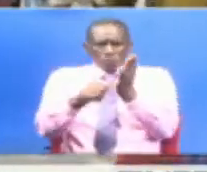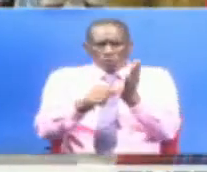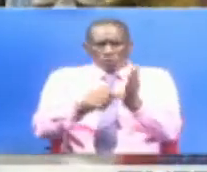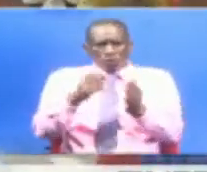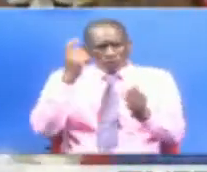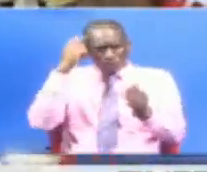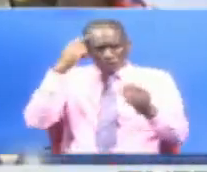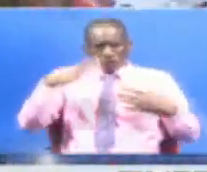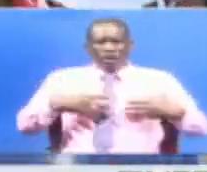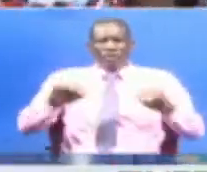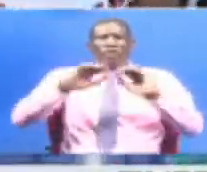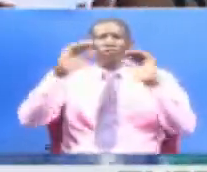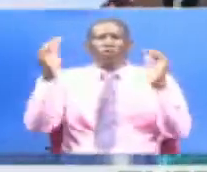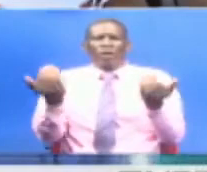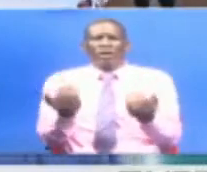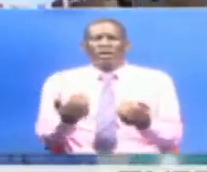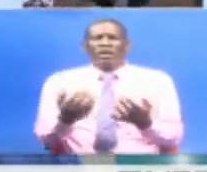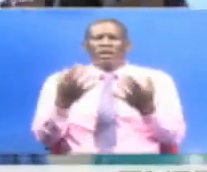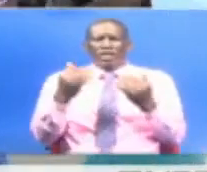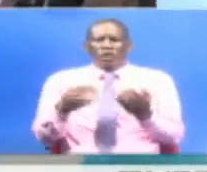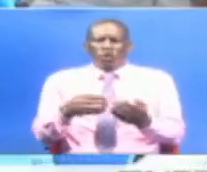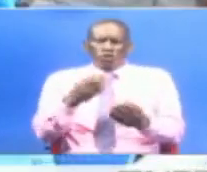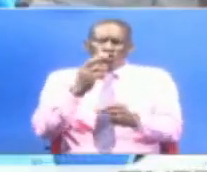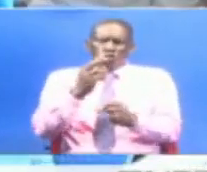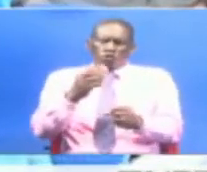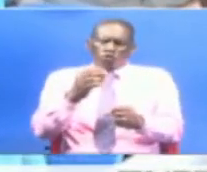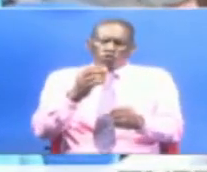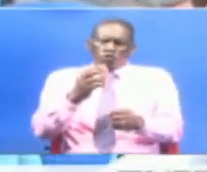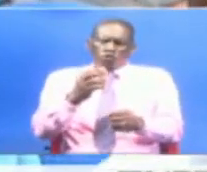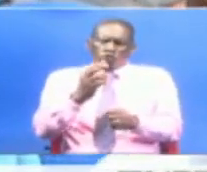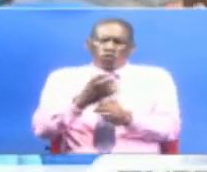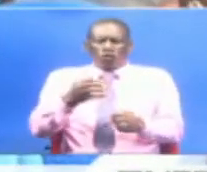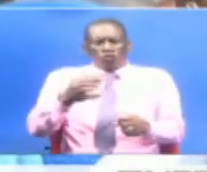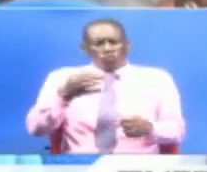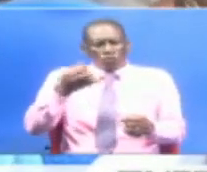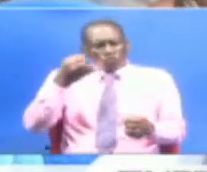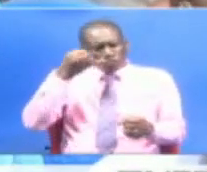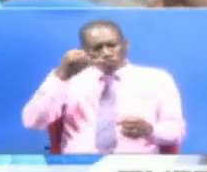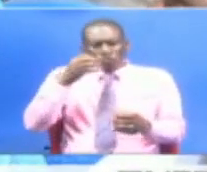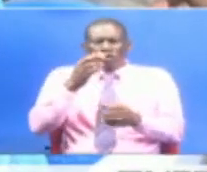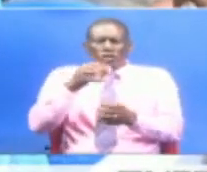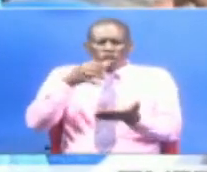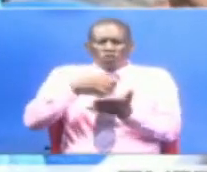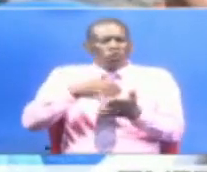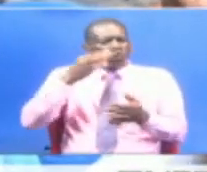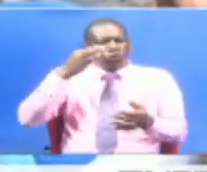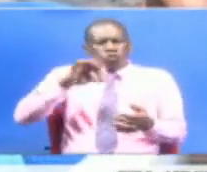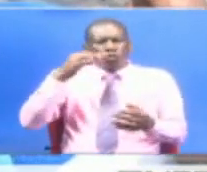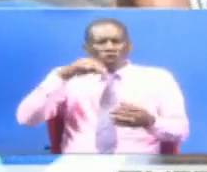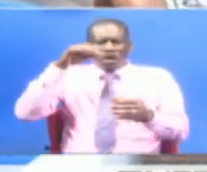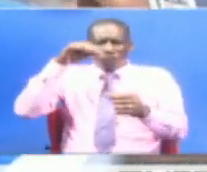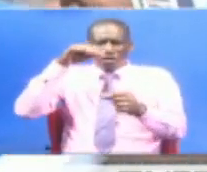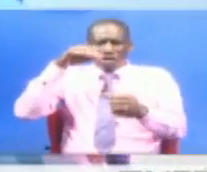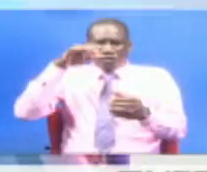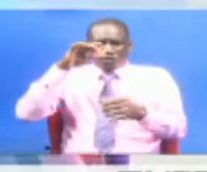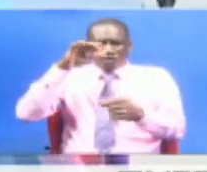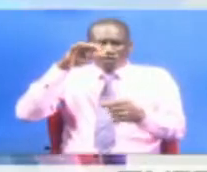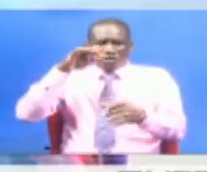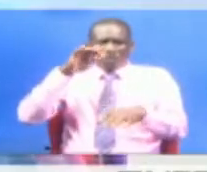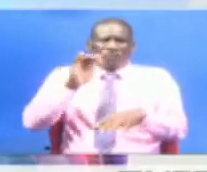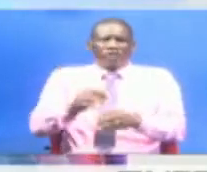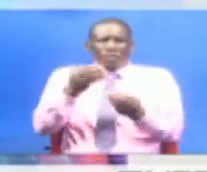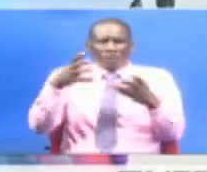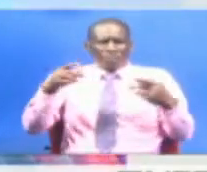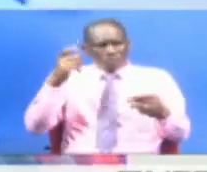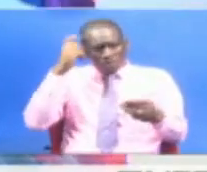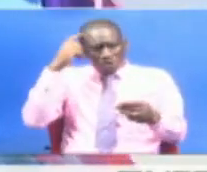akili duniani. Yamkini utumiaji wa mihadarati ikiwemo mogoka umechangia idadi kubwa ya vijana kudhurika kiakili. Tumekuwa na